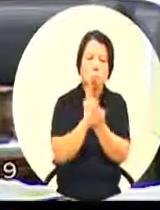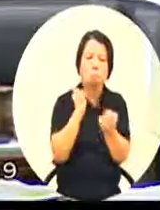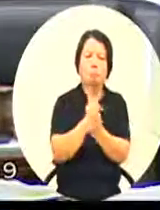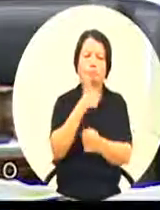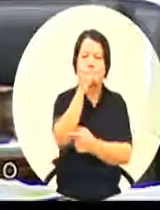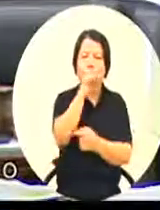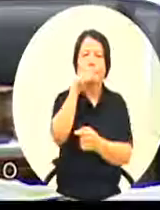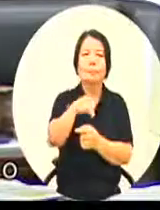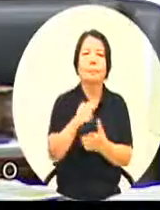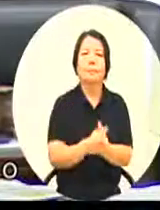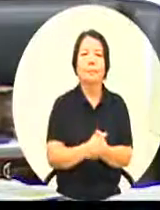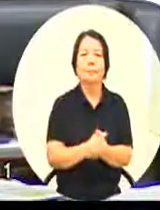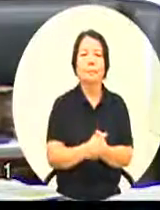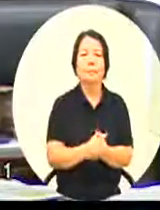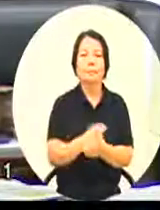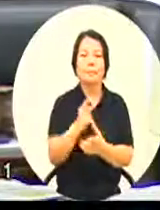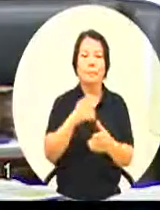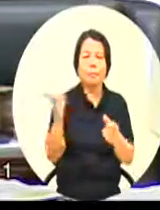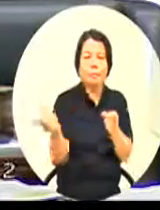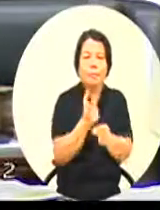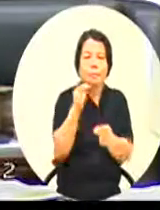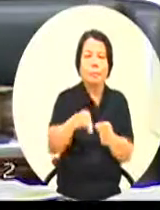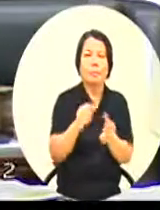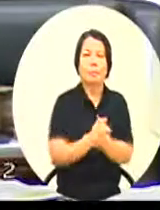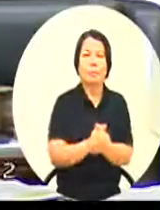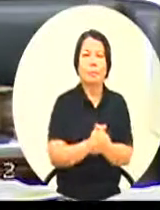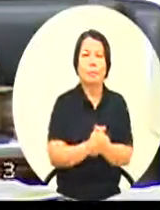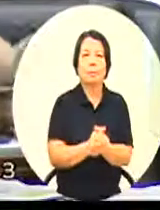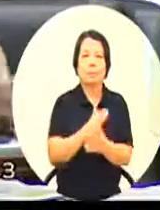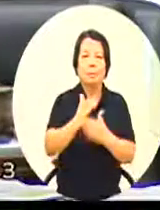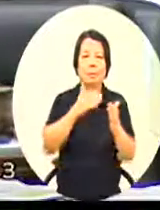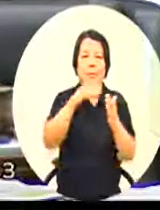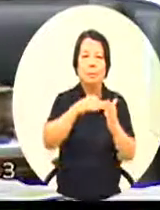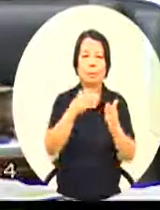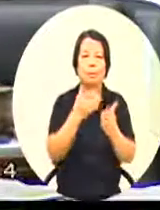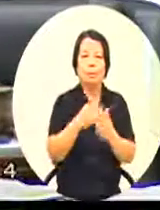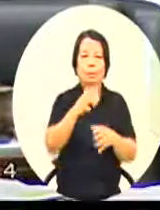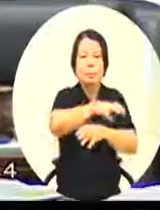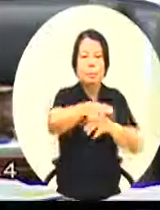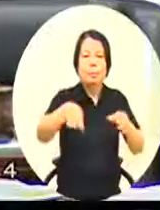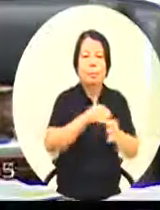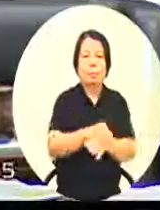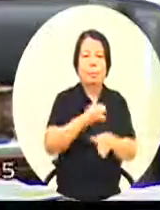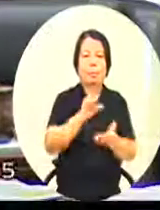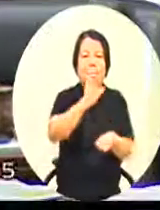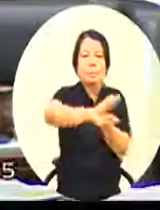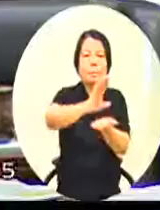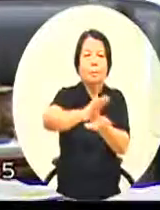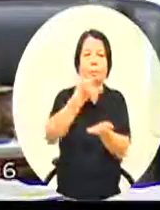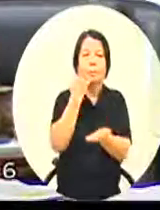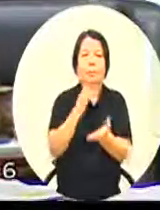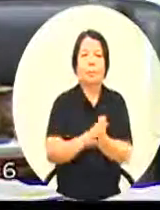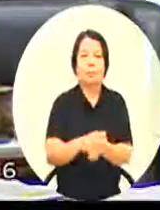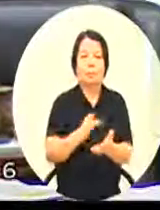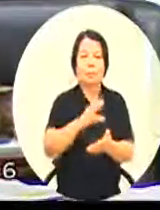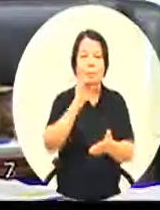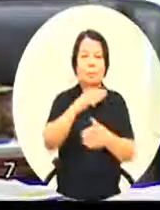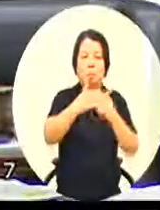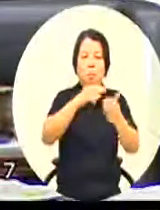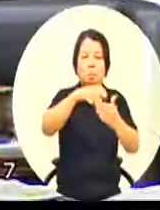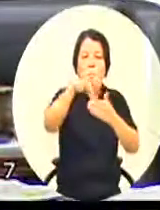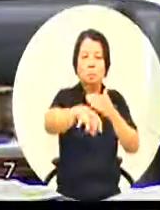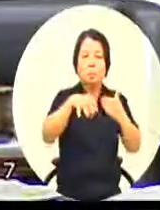时候台风的时候，可能校园也有开放让 停 周边的停车啦，不管是校内或是校